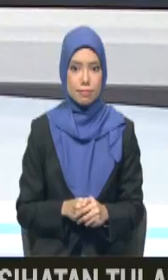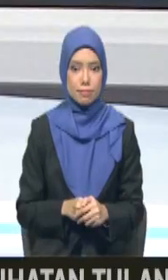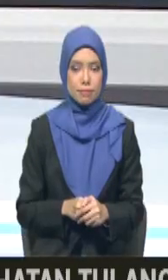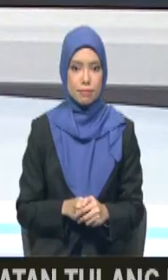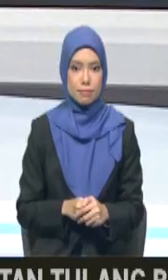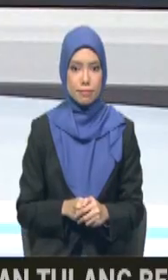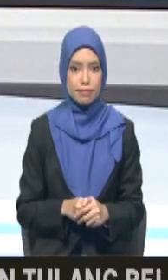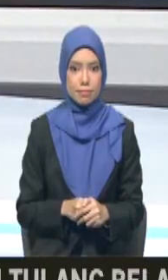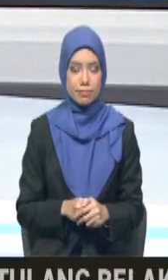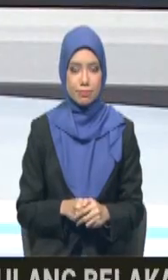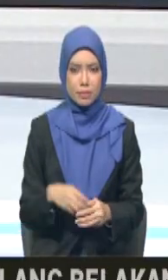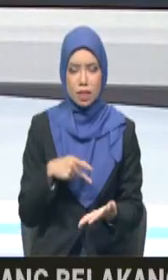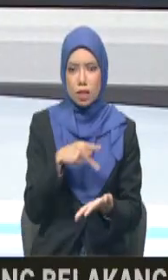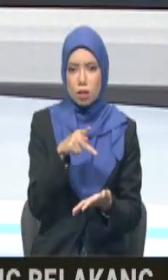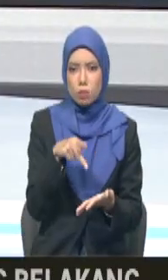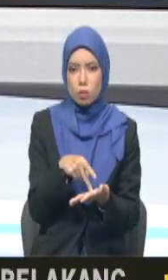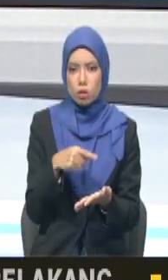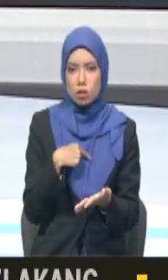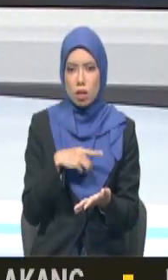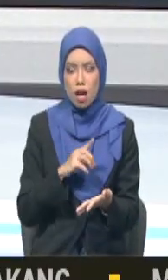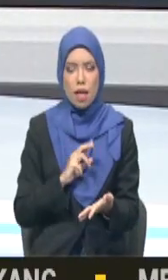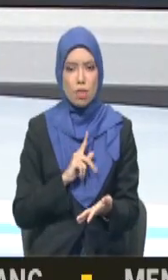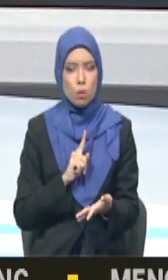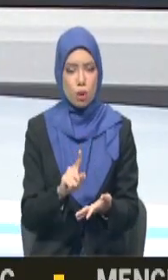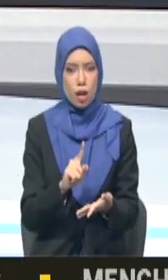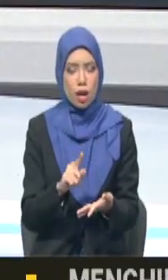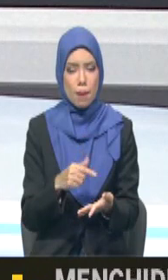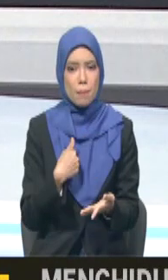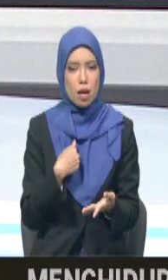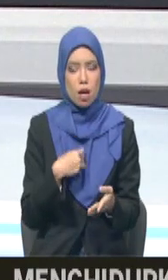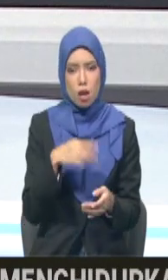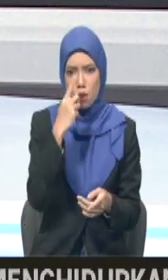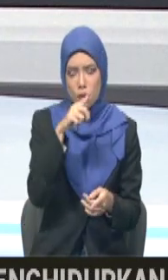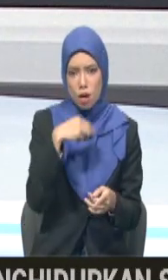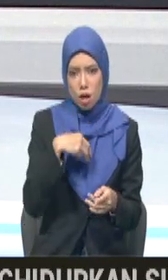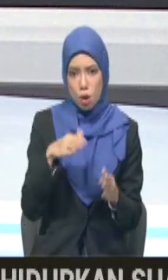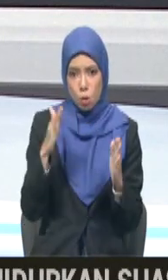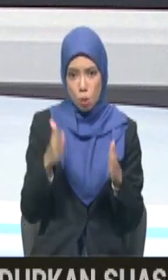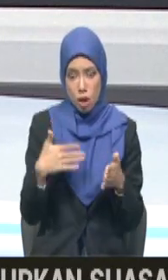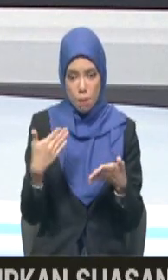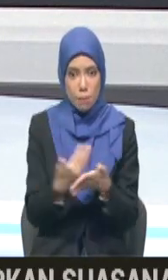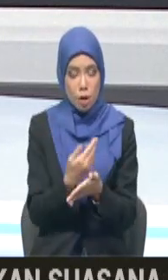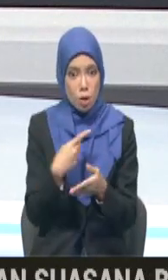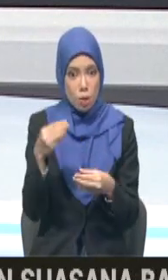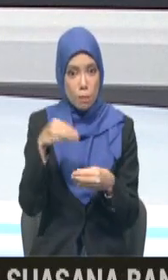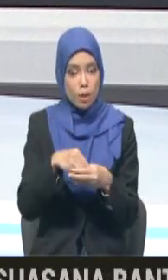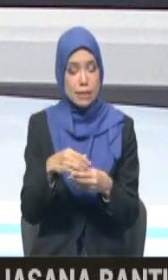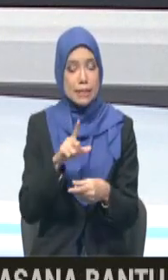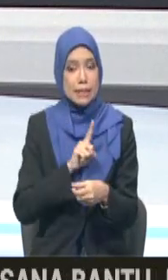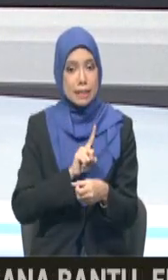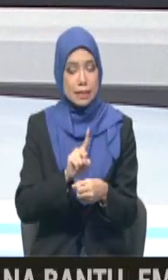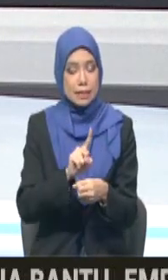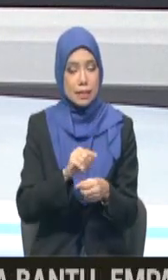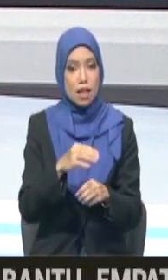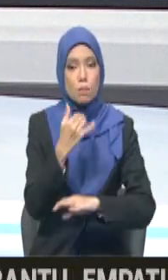negara pusat Dakwah Islamiah melalui bahagian pembangunan mualaf tarbiah mualaf dengan kerjasama unit dakwah